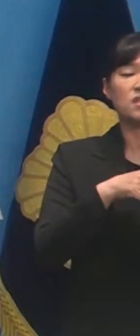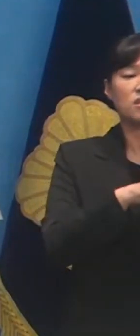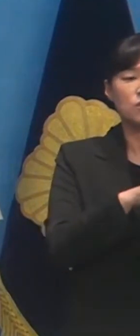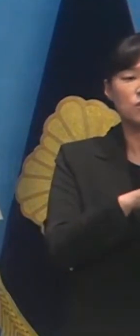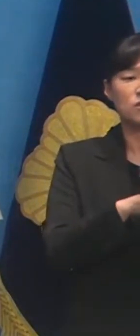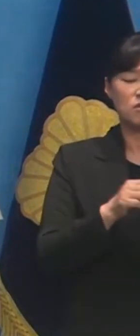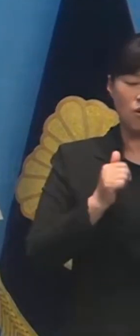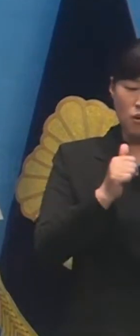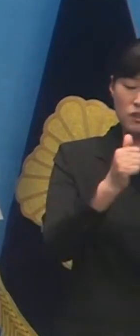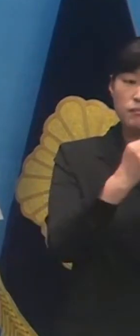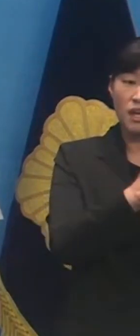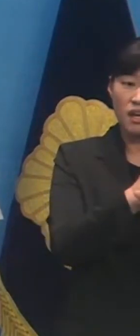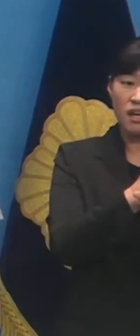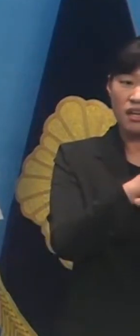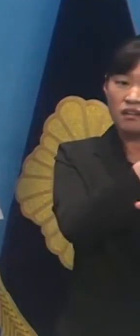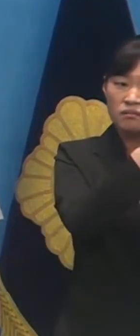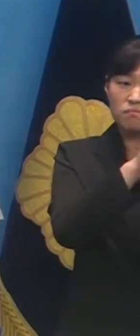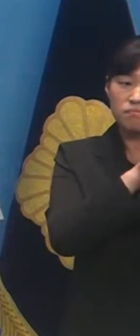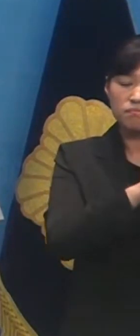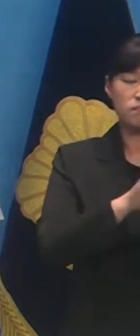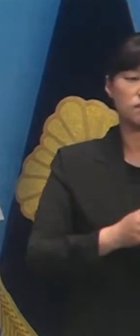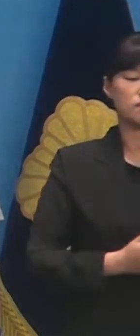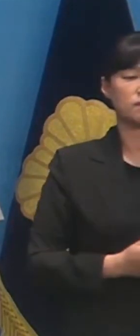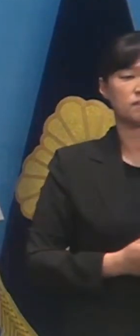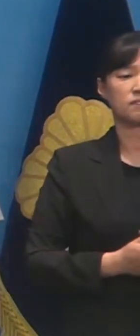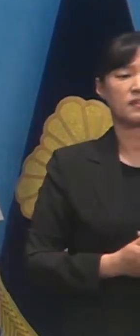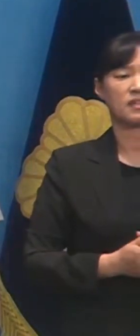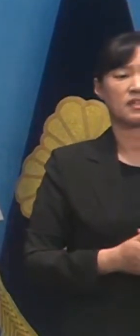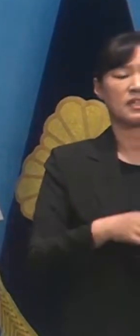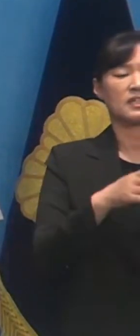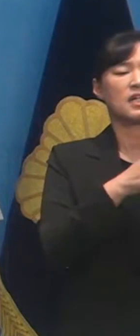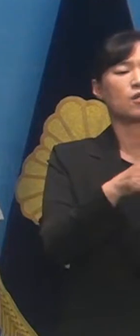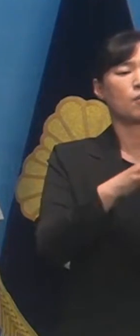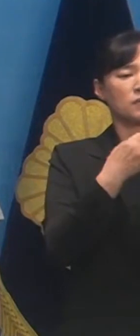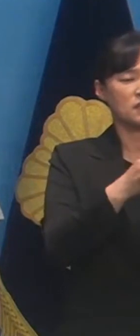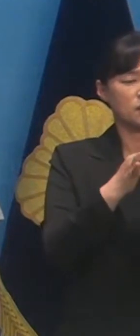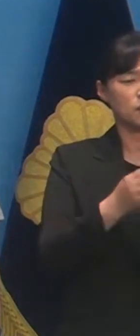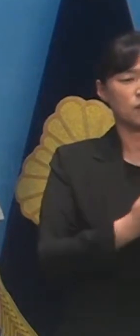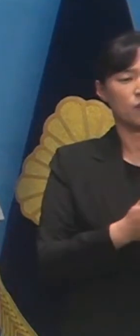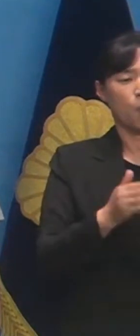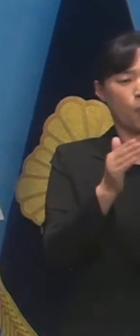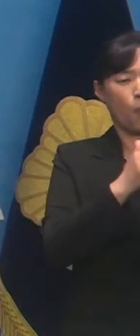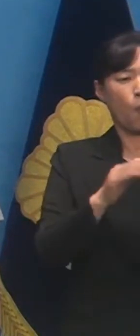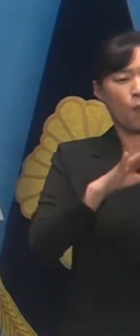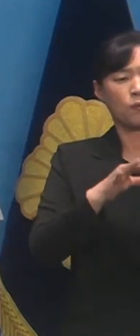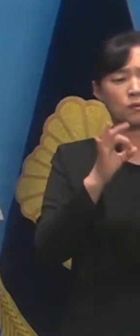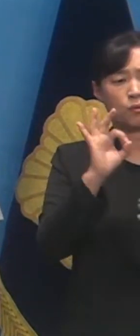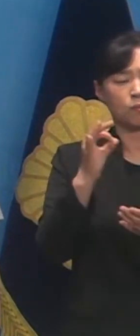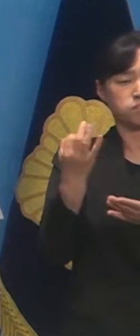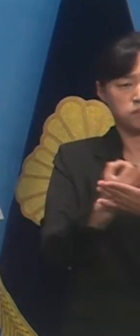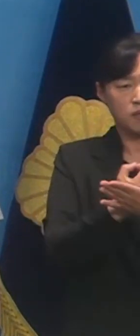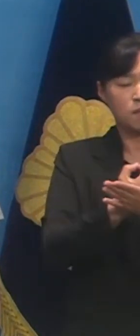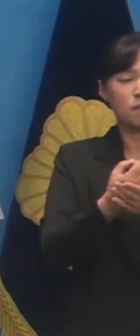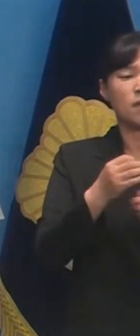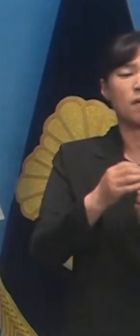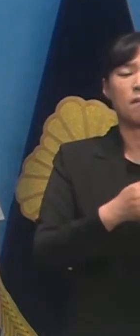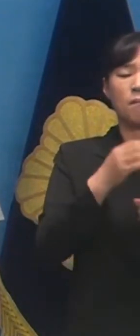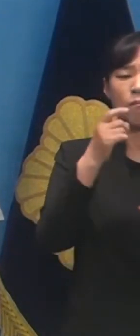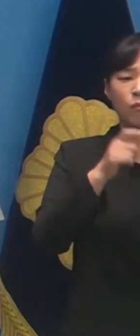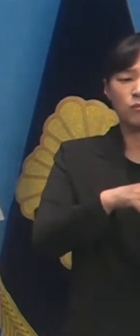충실히 수행하고 있습니까? 산업은행은 목적자금 회수라는 명분으로 하나오션의 지분을